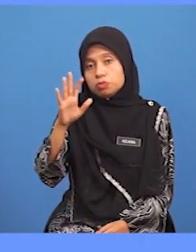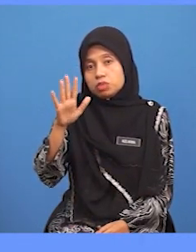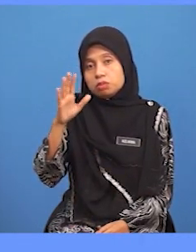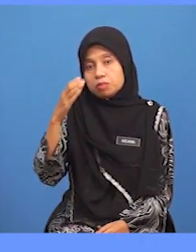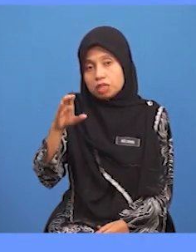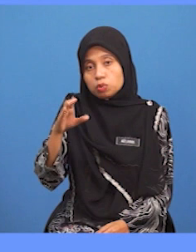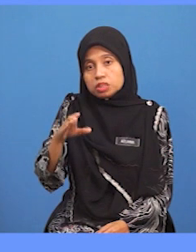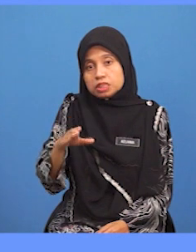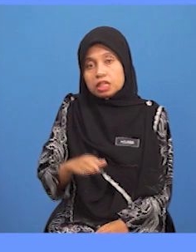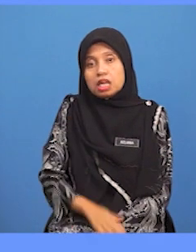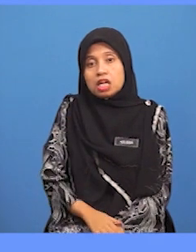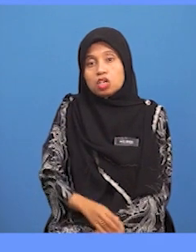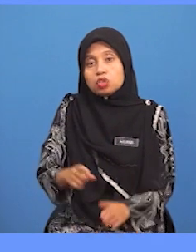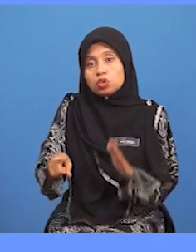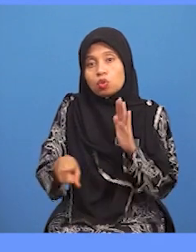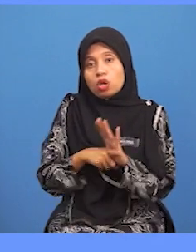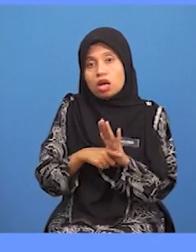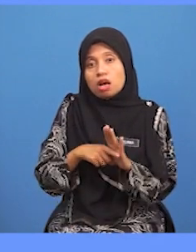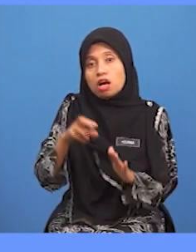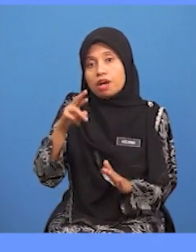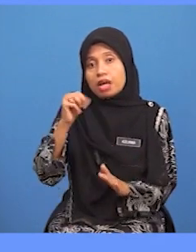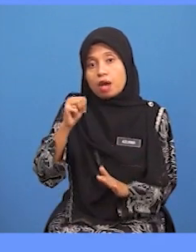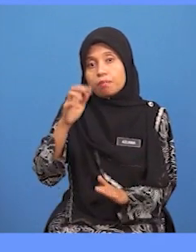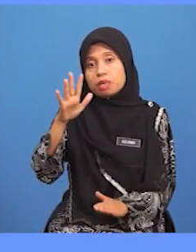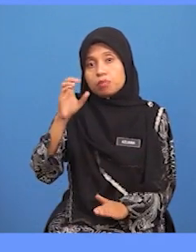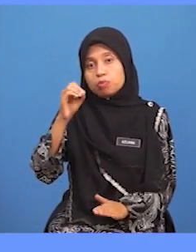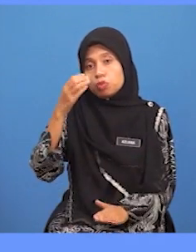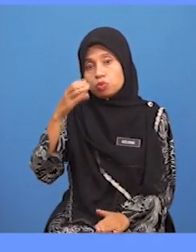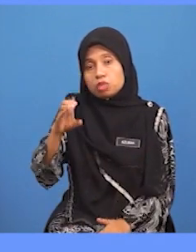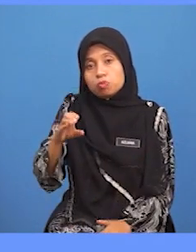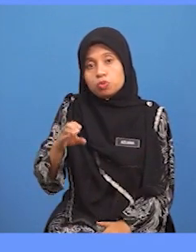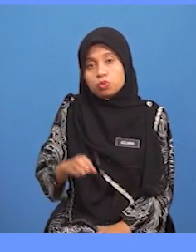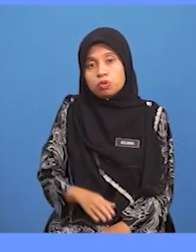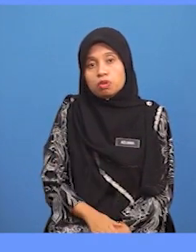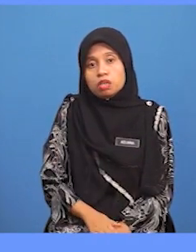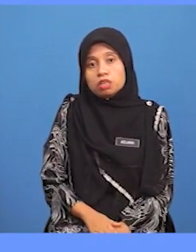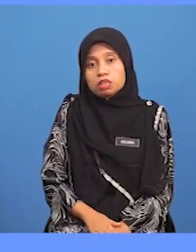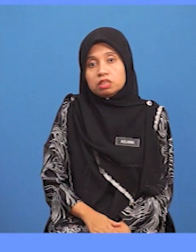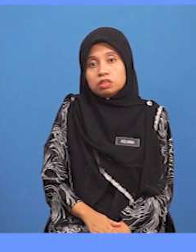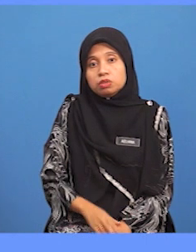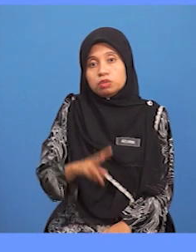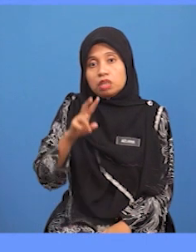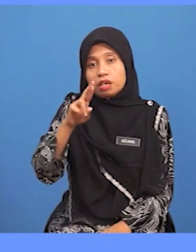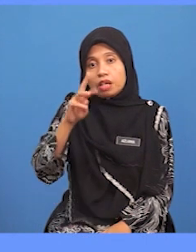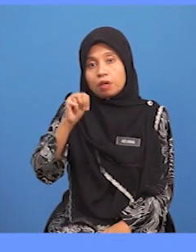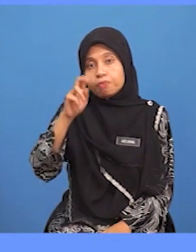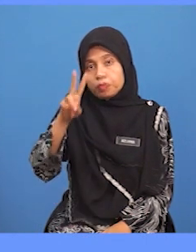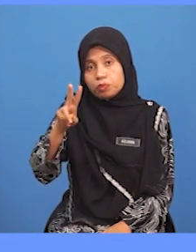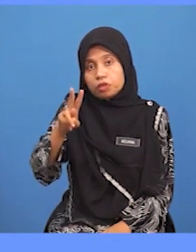RM52,500 tolak unit keluaran 2018 RM50,000. Kos berubah seunit adalah